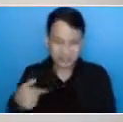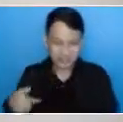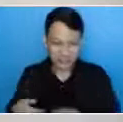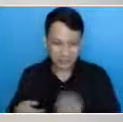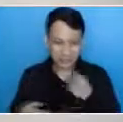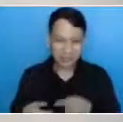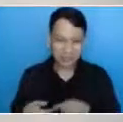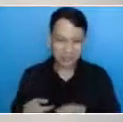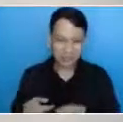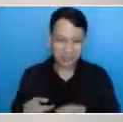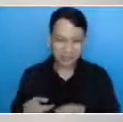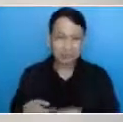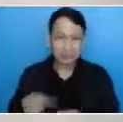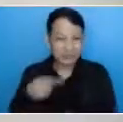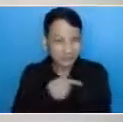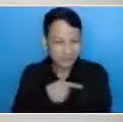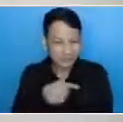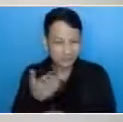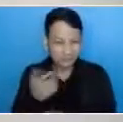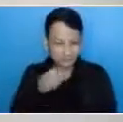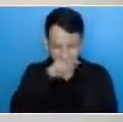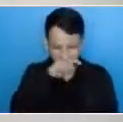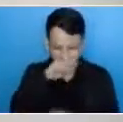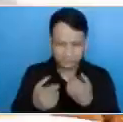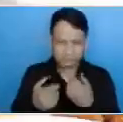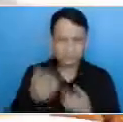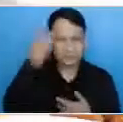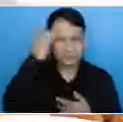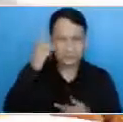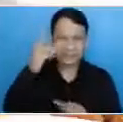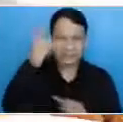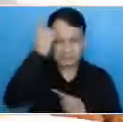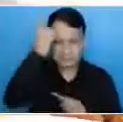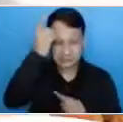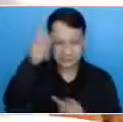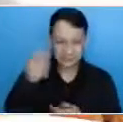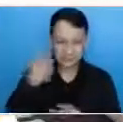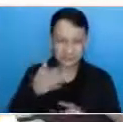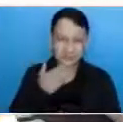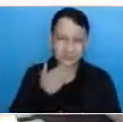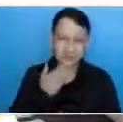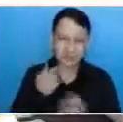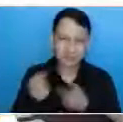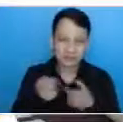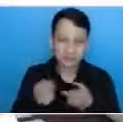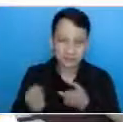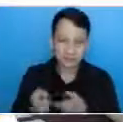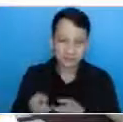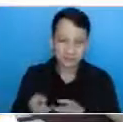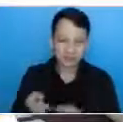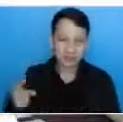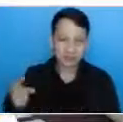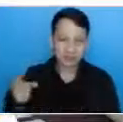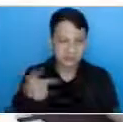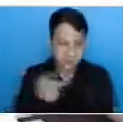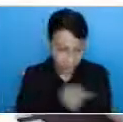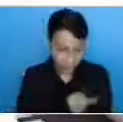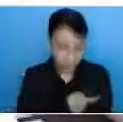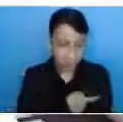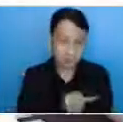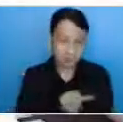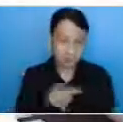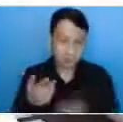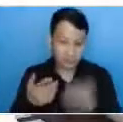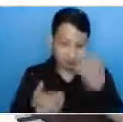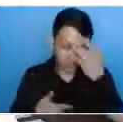na masyadong nakikita sa mga vlog ni Ivana si Mona. Mahirap siya pero I'm fighting and I'm gonna keep fighting